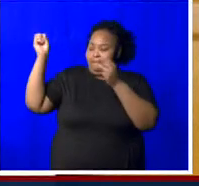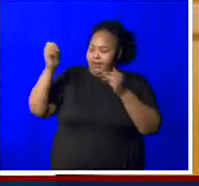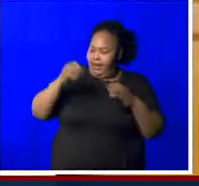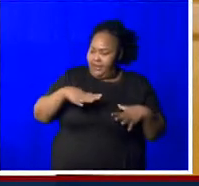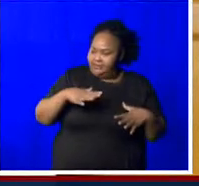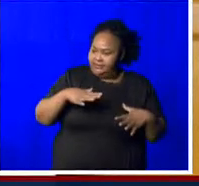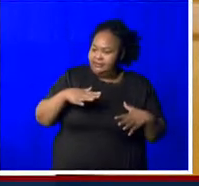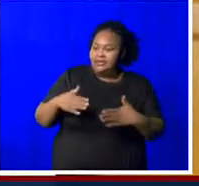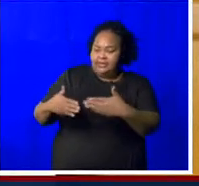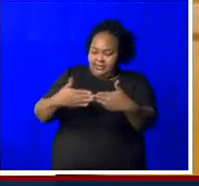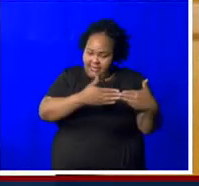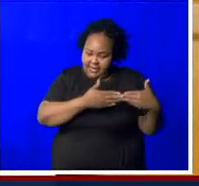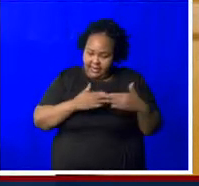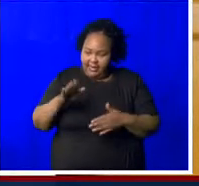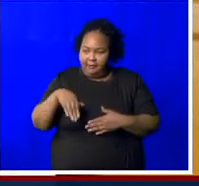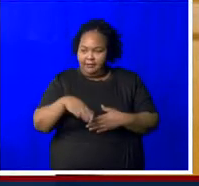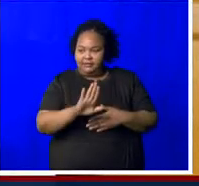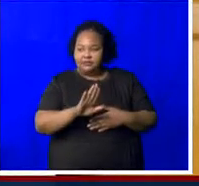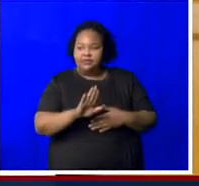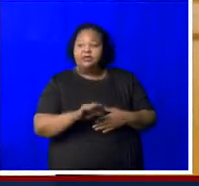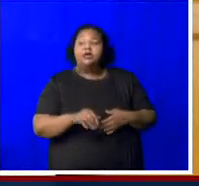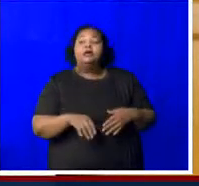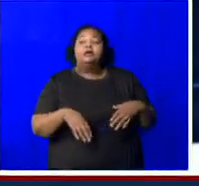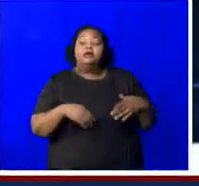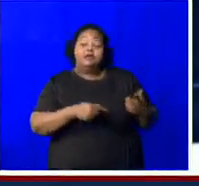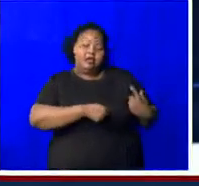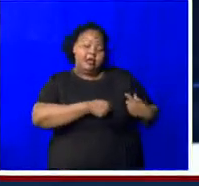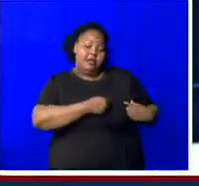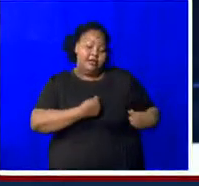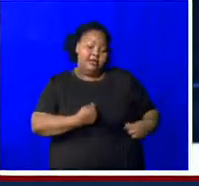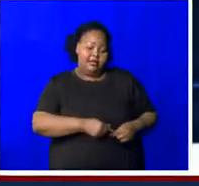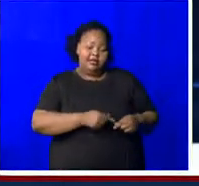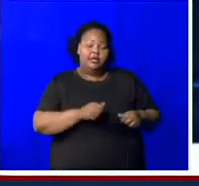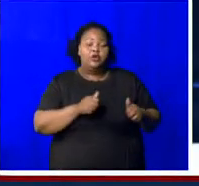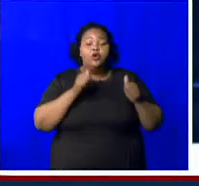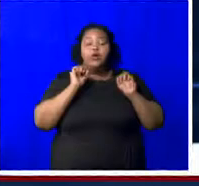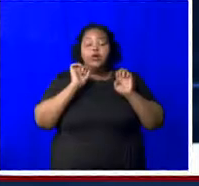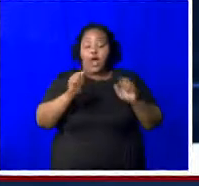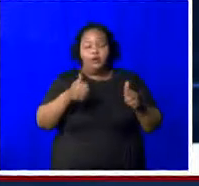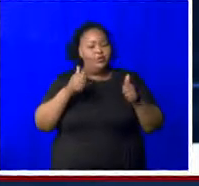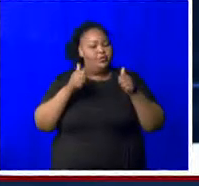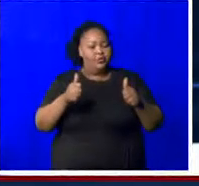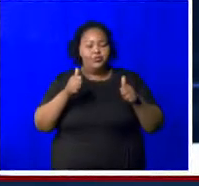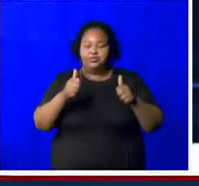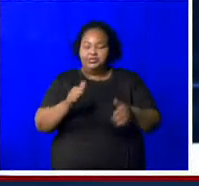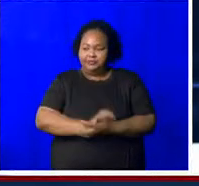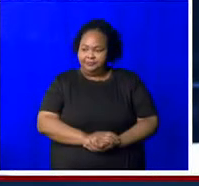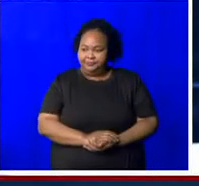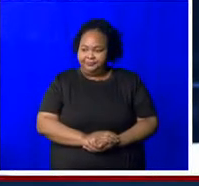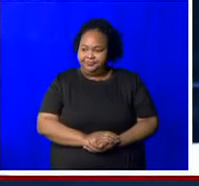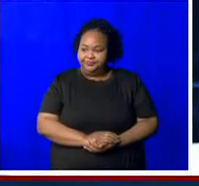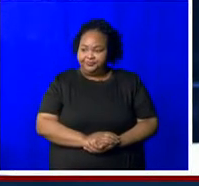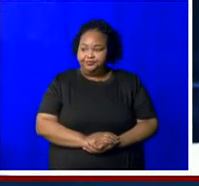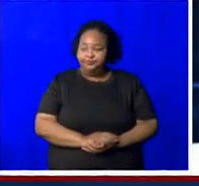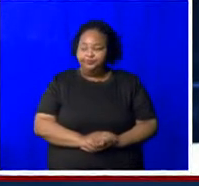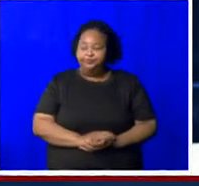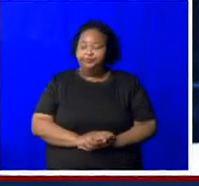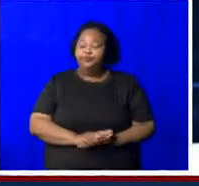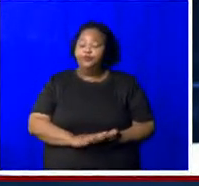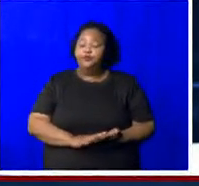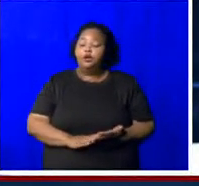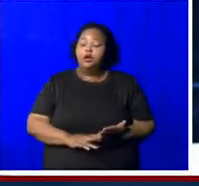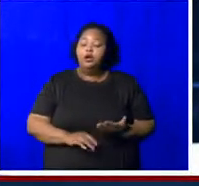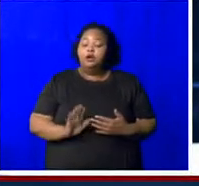nenhlitiyo yakho lenhle nemhlophe. Selisonzele lilanga kugubha